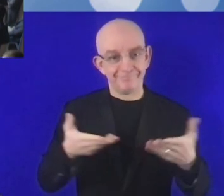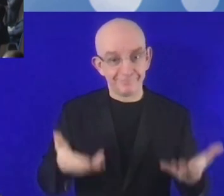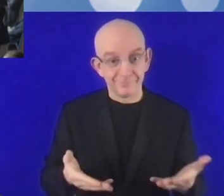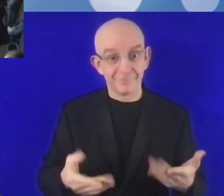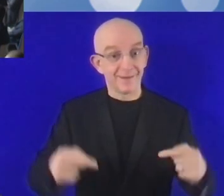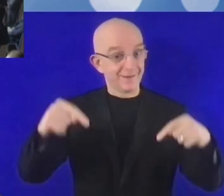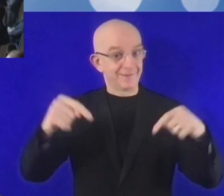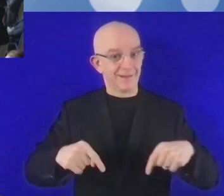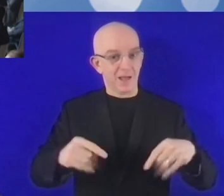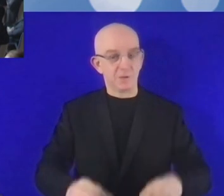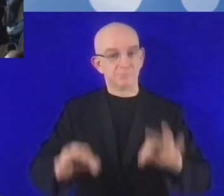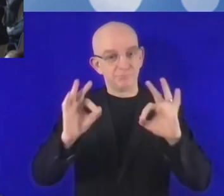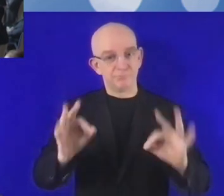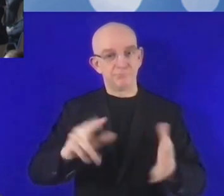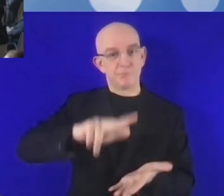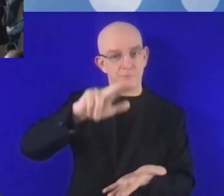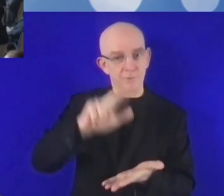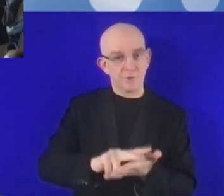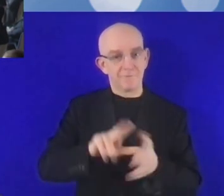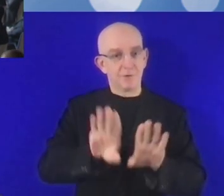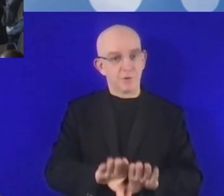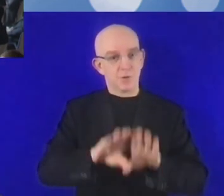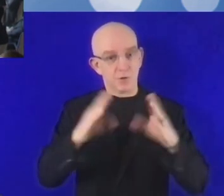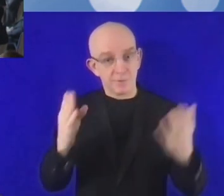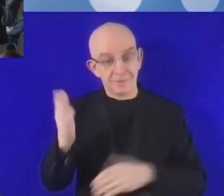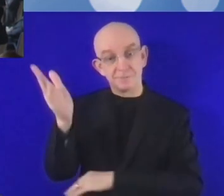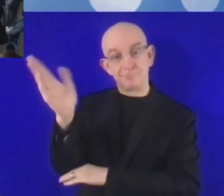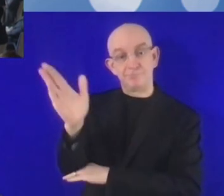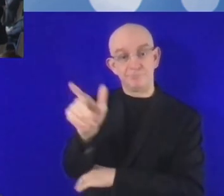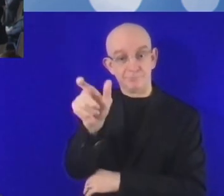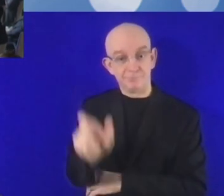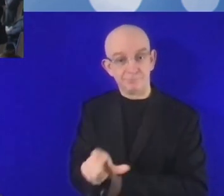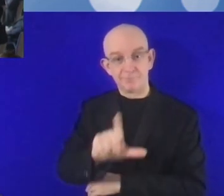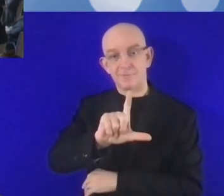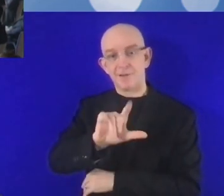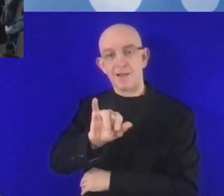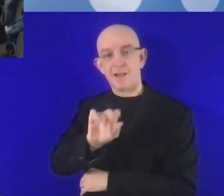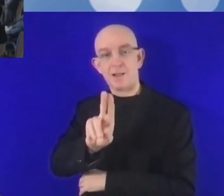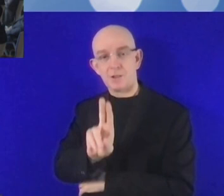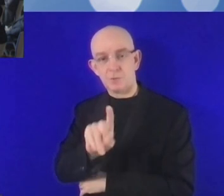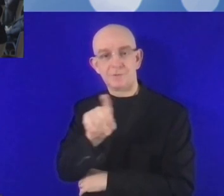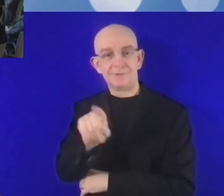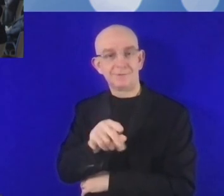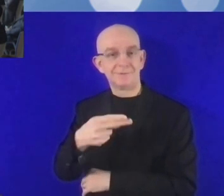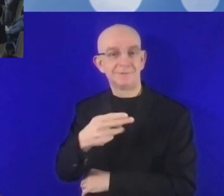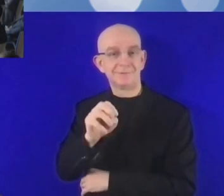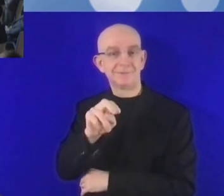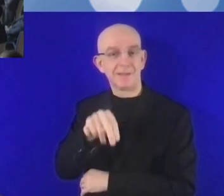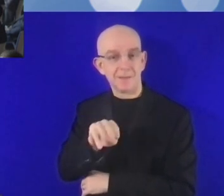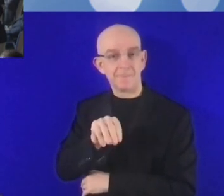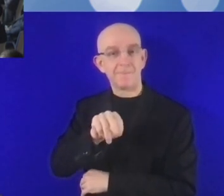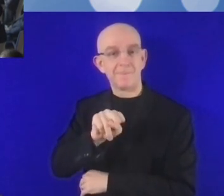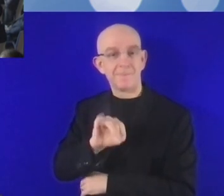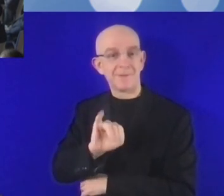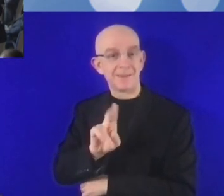得参加今天的会议。所以首先我想请刘振民先生，联合国